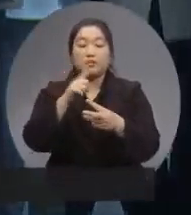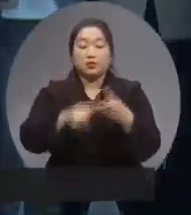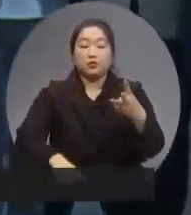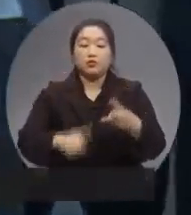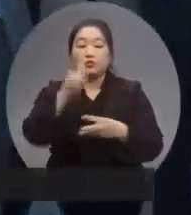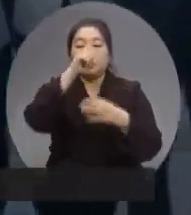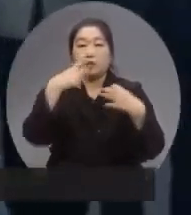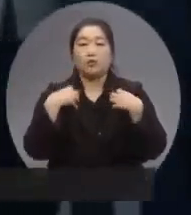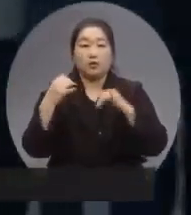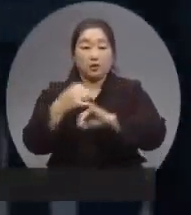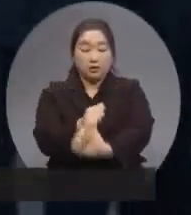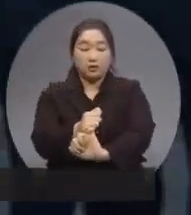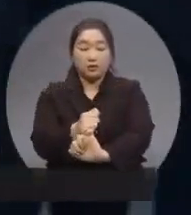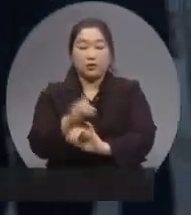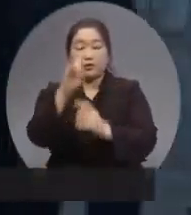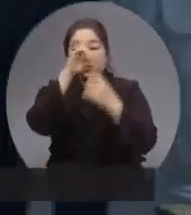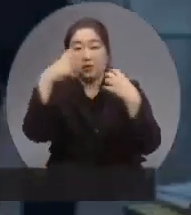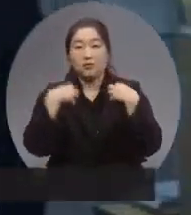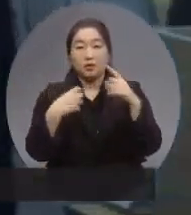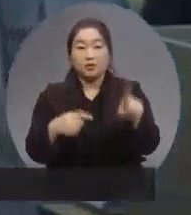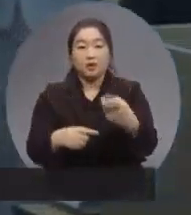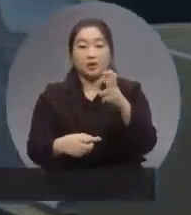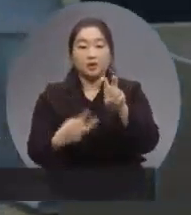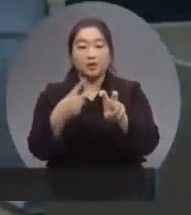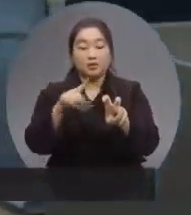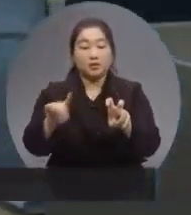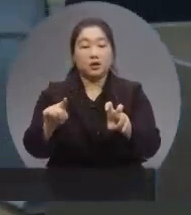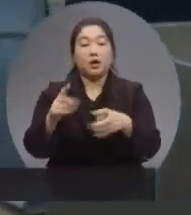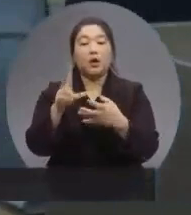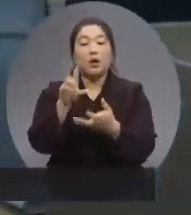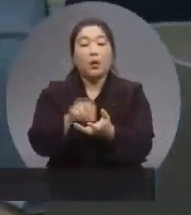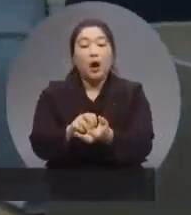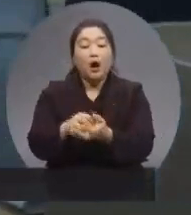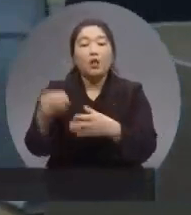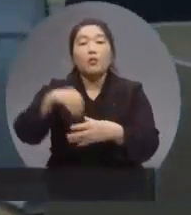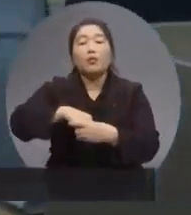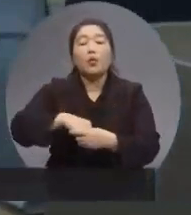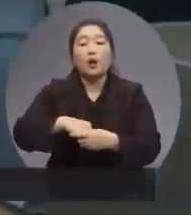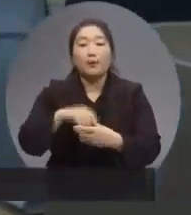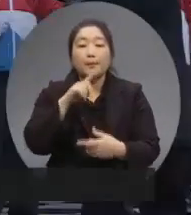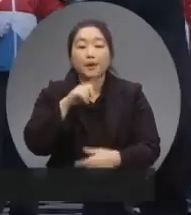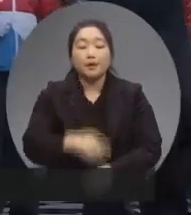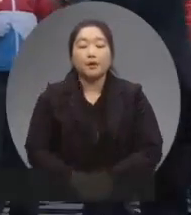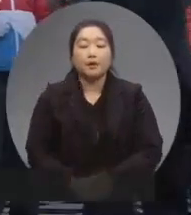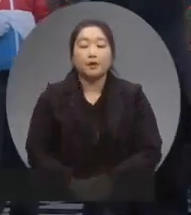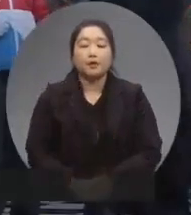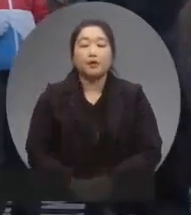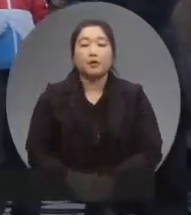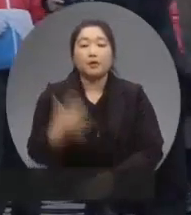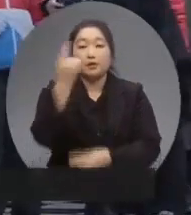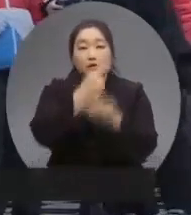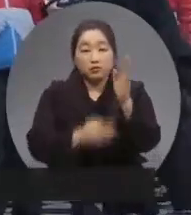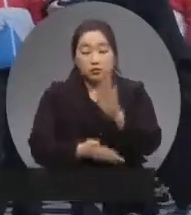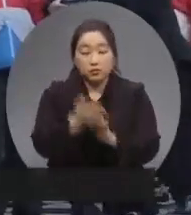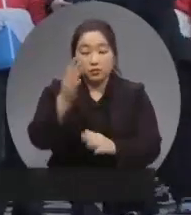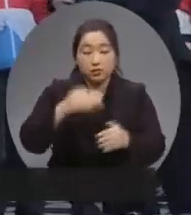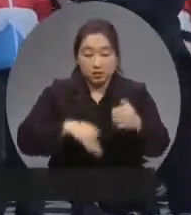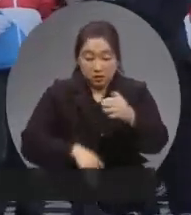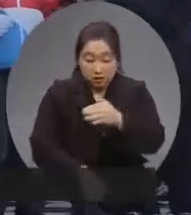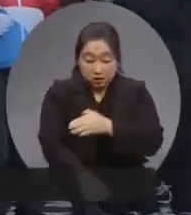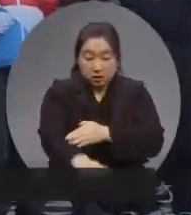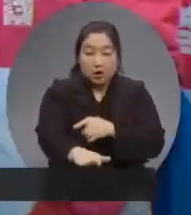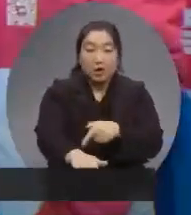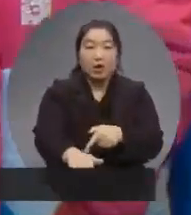공약이고 정부의 120대 국정과제에 반영됐다는 점을 부각하더니 청주도심을 지하로